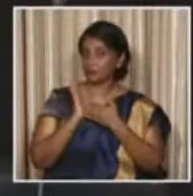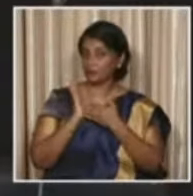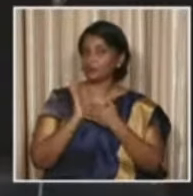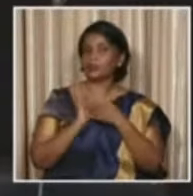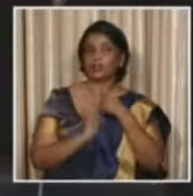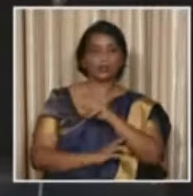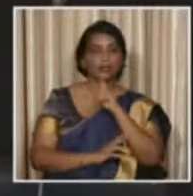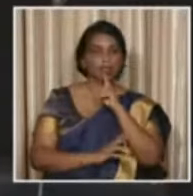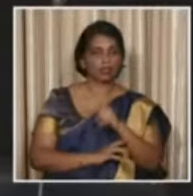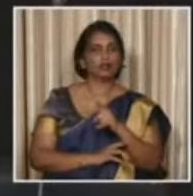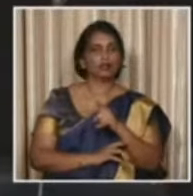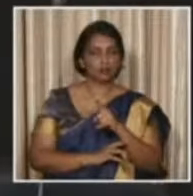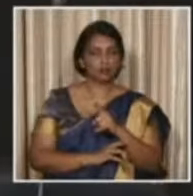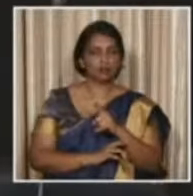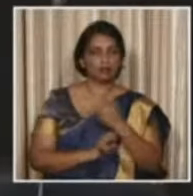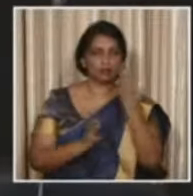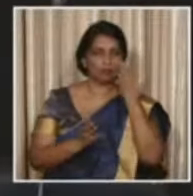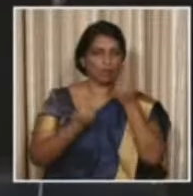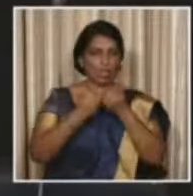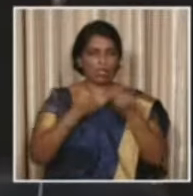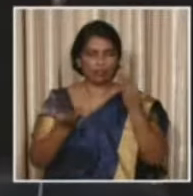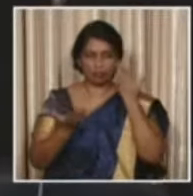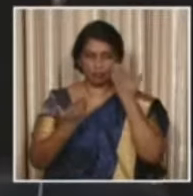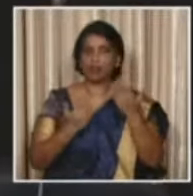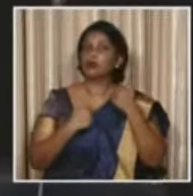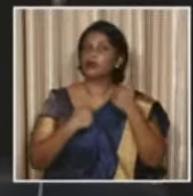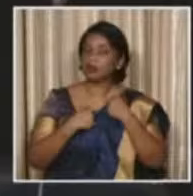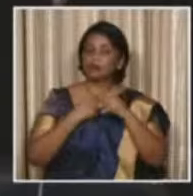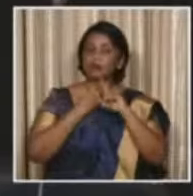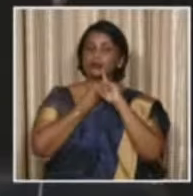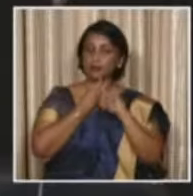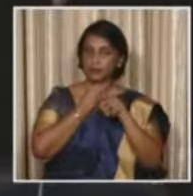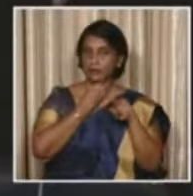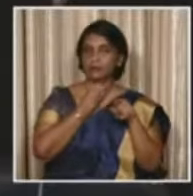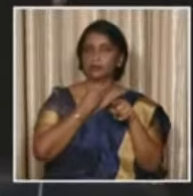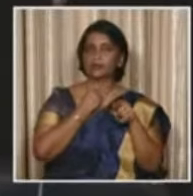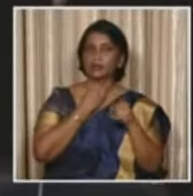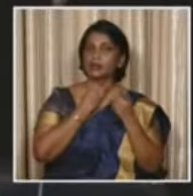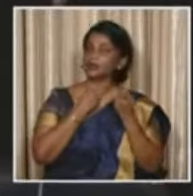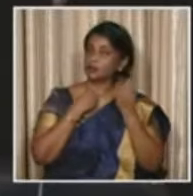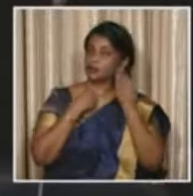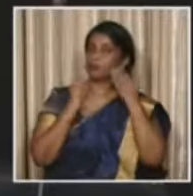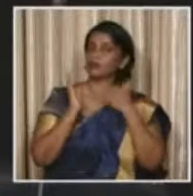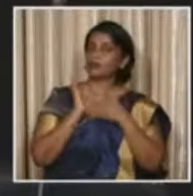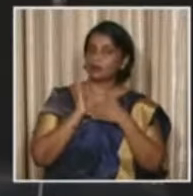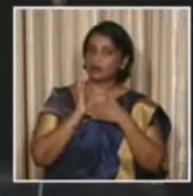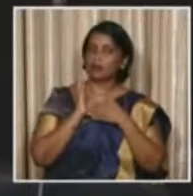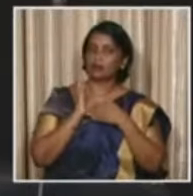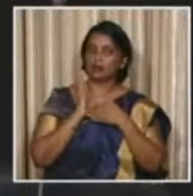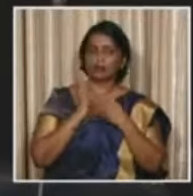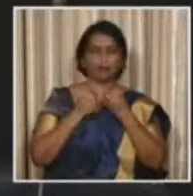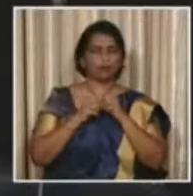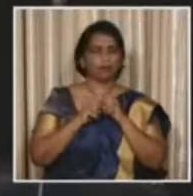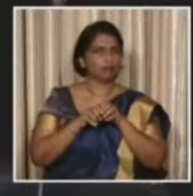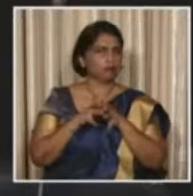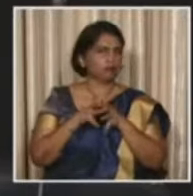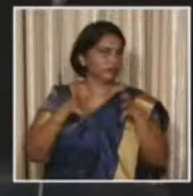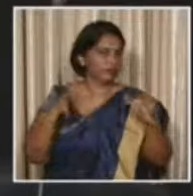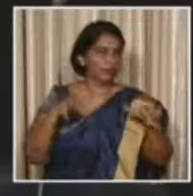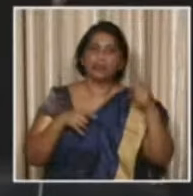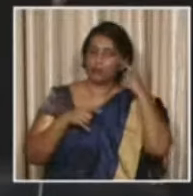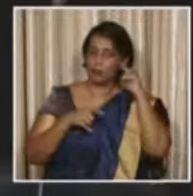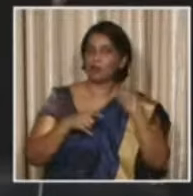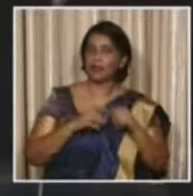මෙතුමා කියන්නේ රෙවනිව එක්ක බලන්න කියලා. හැබැ අපි මේක යෝජනා කරන්නේ ඉකොනොමිකයේ ඇතිවන ප්‍රසාරණයක් එක්ක.